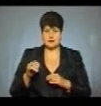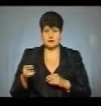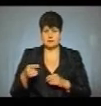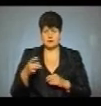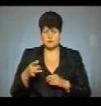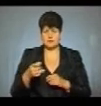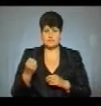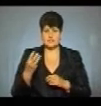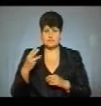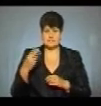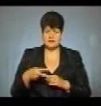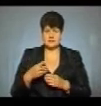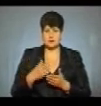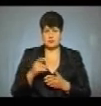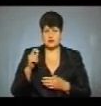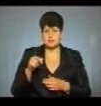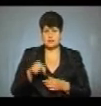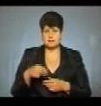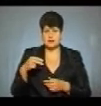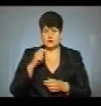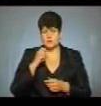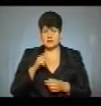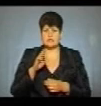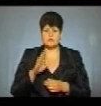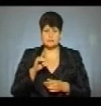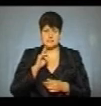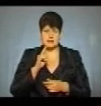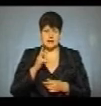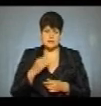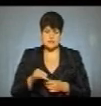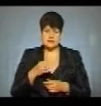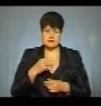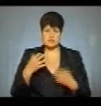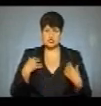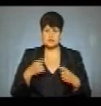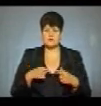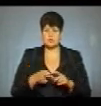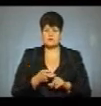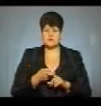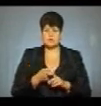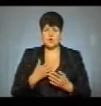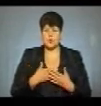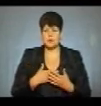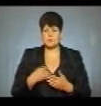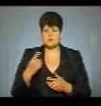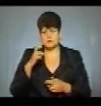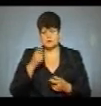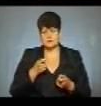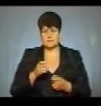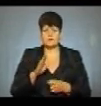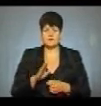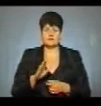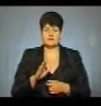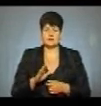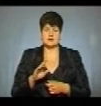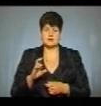О 13:20 сюди мав приїхати президент України Володимир Зеленський, повідомив начальник відділу зв'язків з громадськістю облдержадміністрації Василій